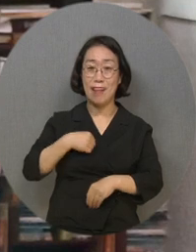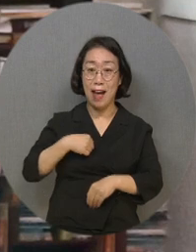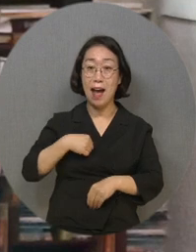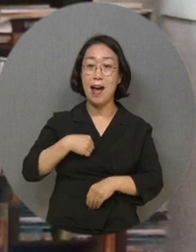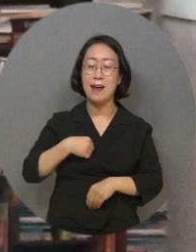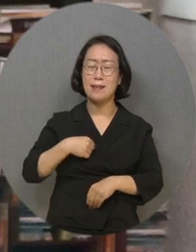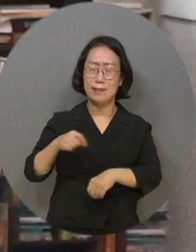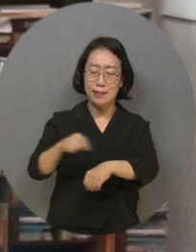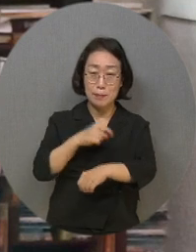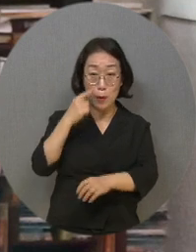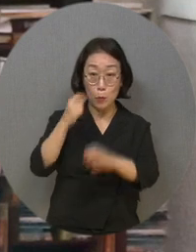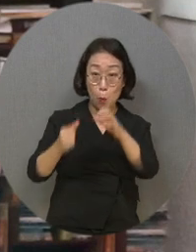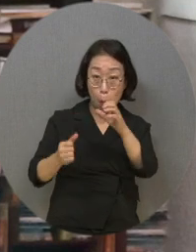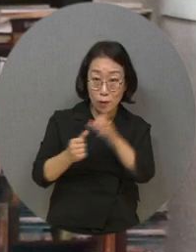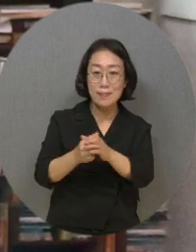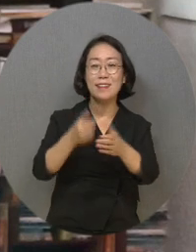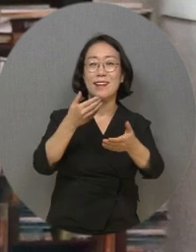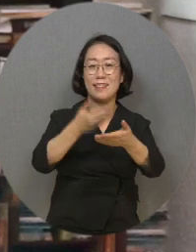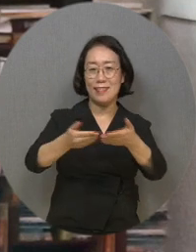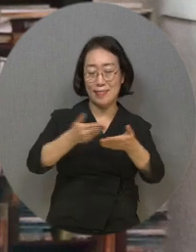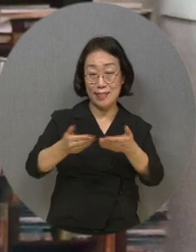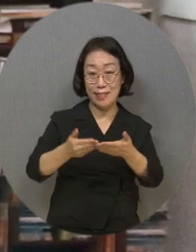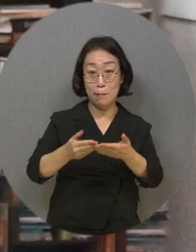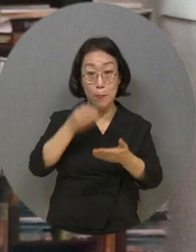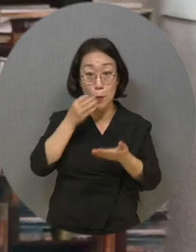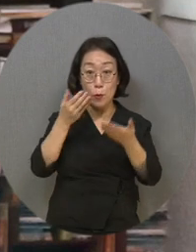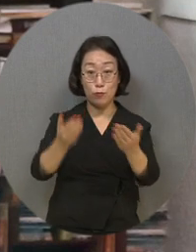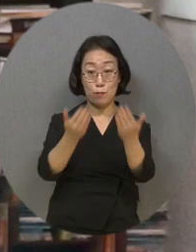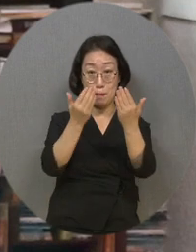자신만의 개성 있는 화풍으로 그린 작품들은